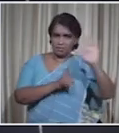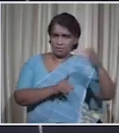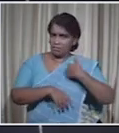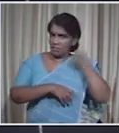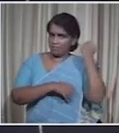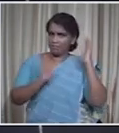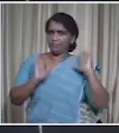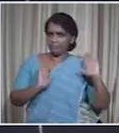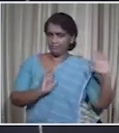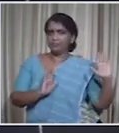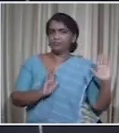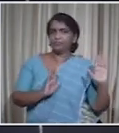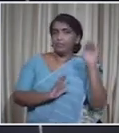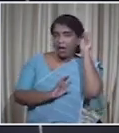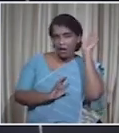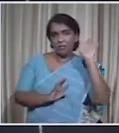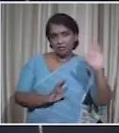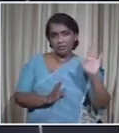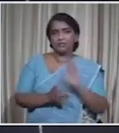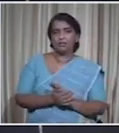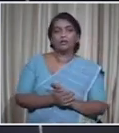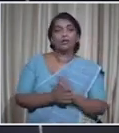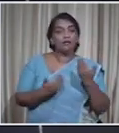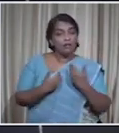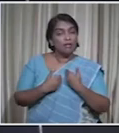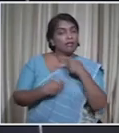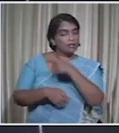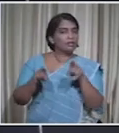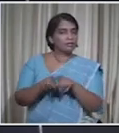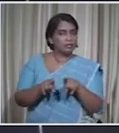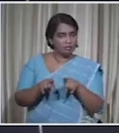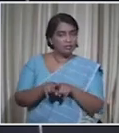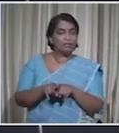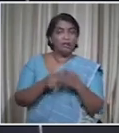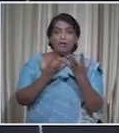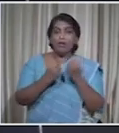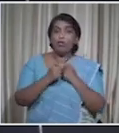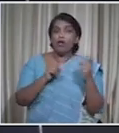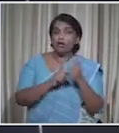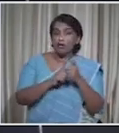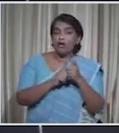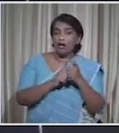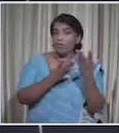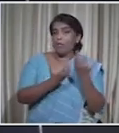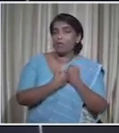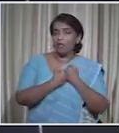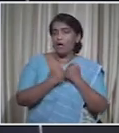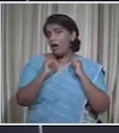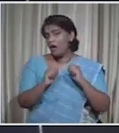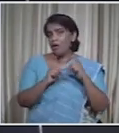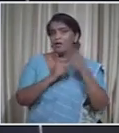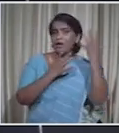කතා ගන්න ඕ ආගෙන ඉන්න අපි ඒ නිසා ඒව ගන්න අපිට ඩොලර් වමනයි අපි කොහොමද